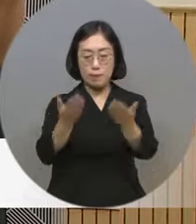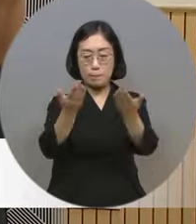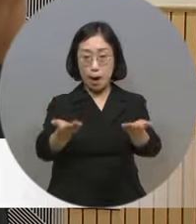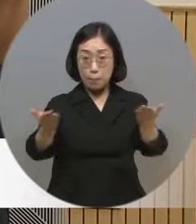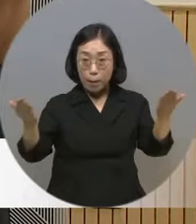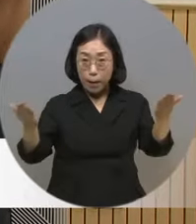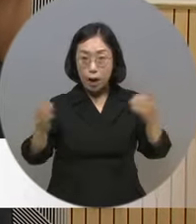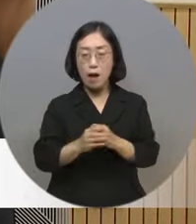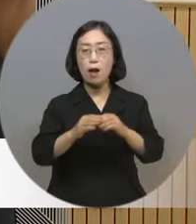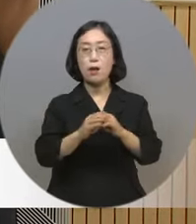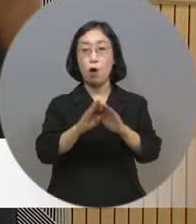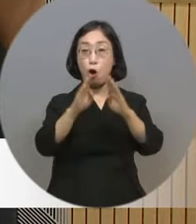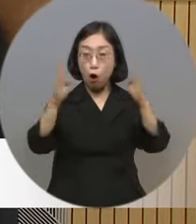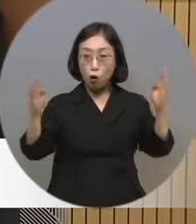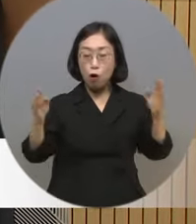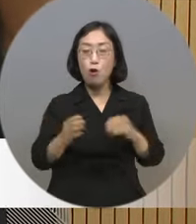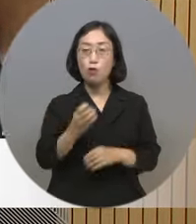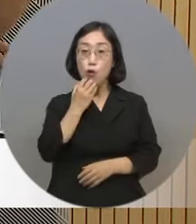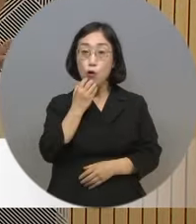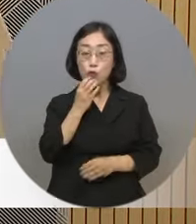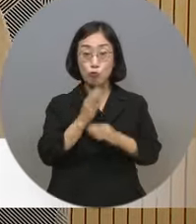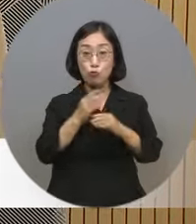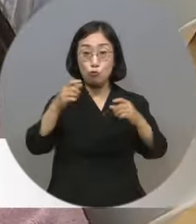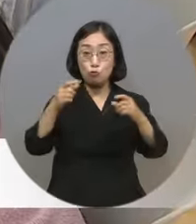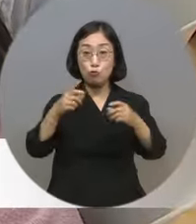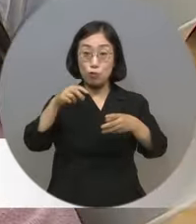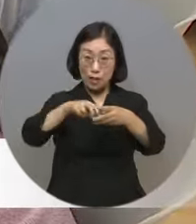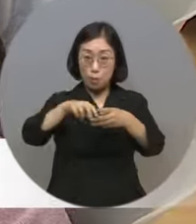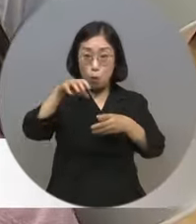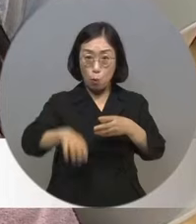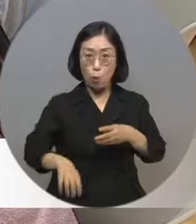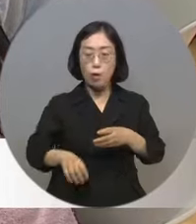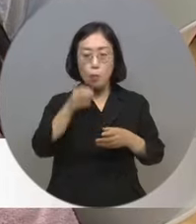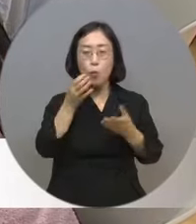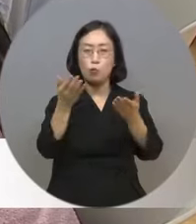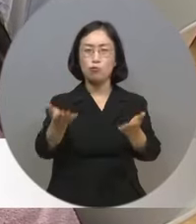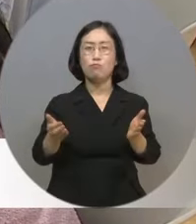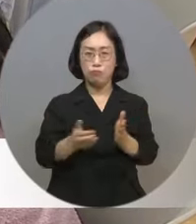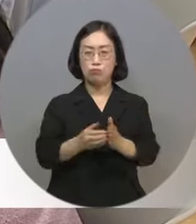지난 20일까지 서울 중부특수교육지원센터에서 진행됐습니다.